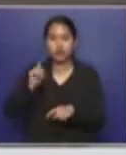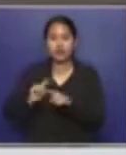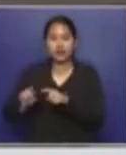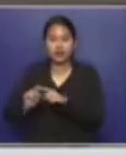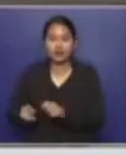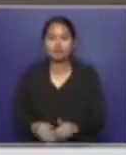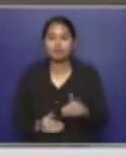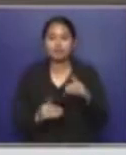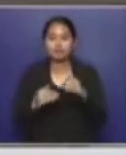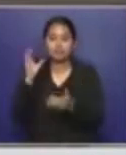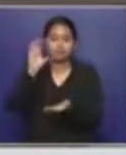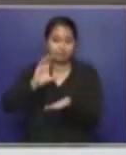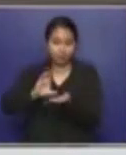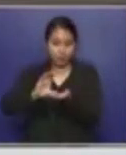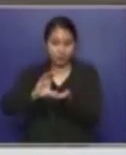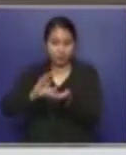ไว้สูงถึง